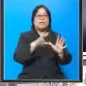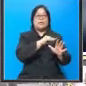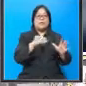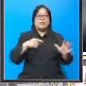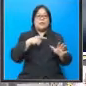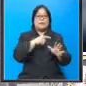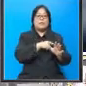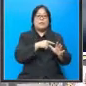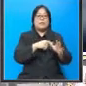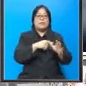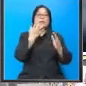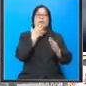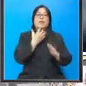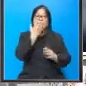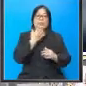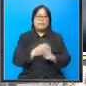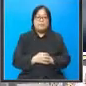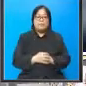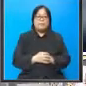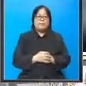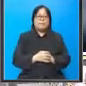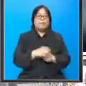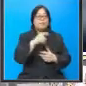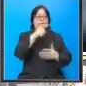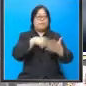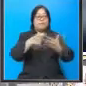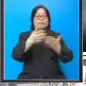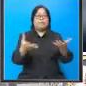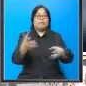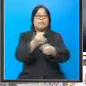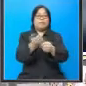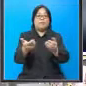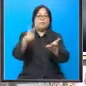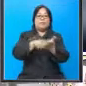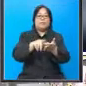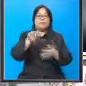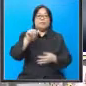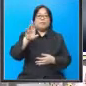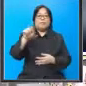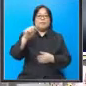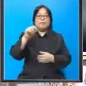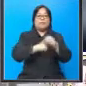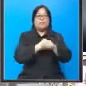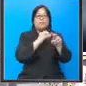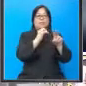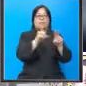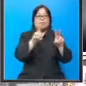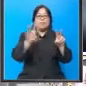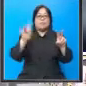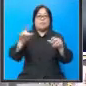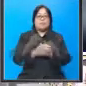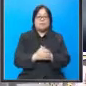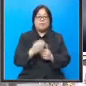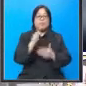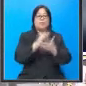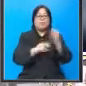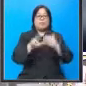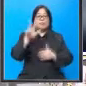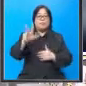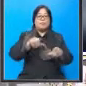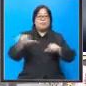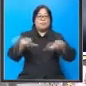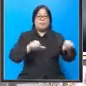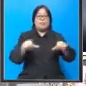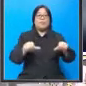spionase as Hai berdasarkan dapat Andi pelaporan audit tahun 2018 sirih tiga perusahaan activity